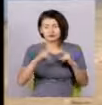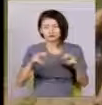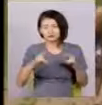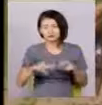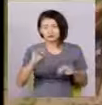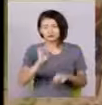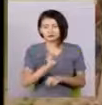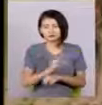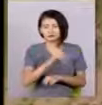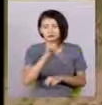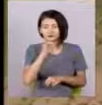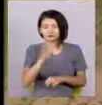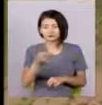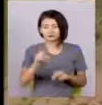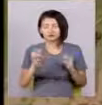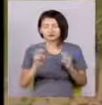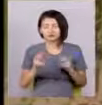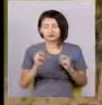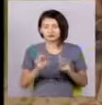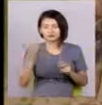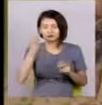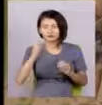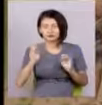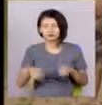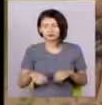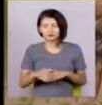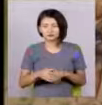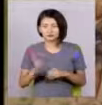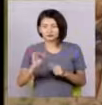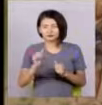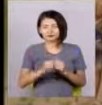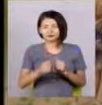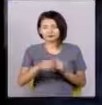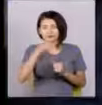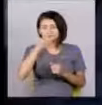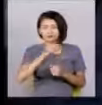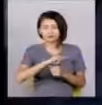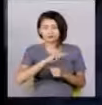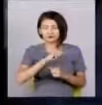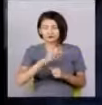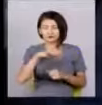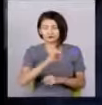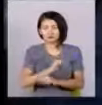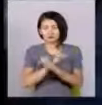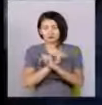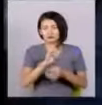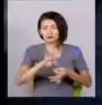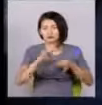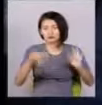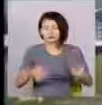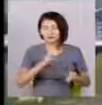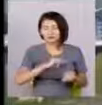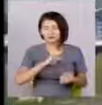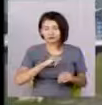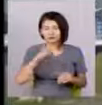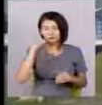тоқтатпайды. Өйткені қауіп-қатер аяқ астынан пайда болуы мүмкін. Төтенше жағдай департаментінің мамандары демалушыларға түсіндіру жұмыстарында қоса жүргізеді.